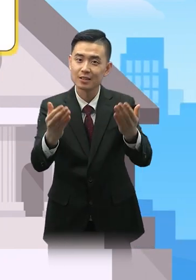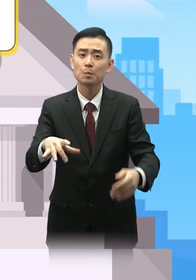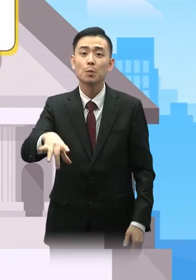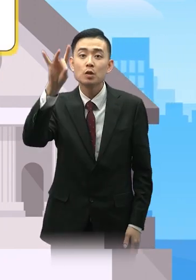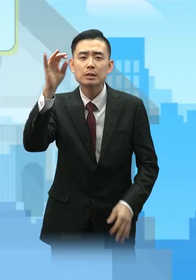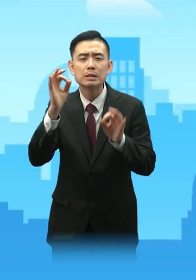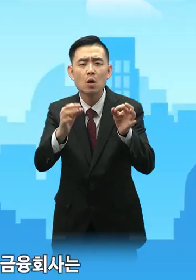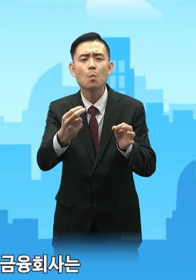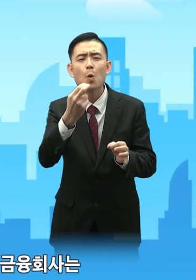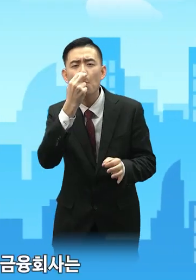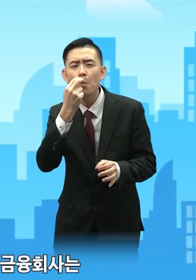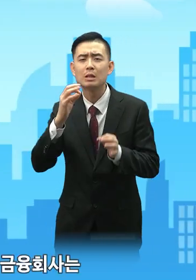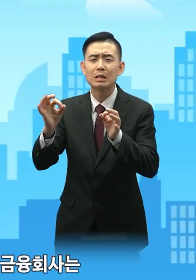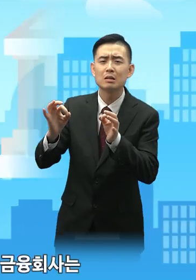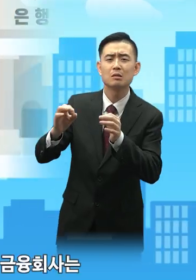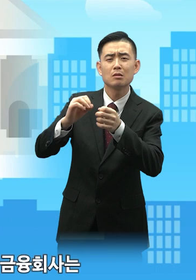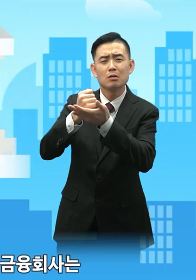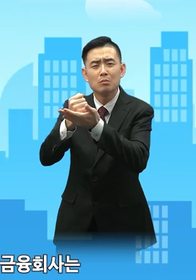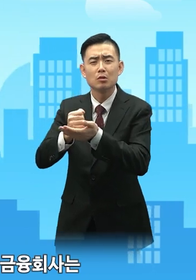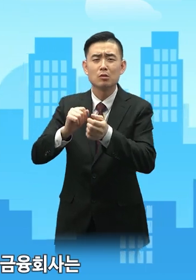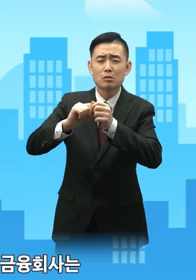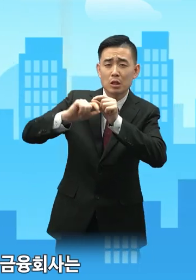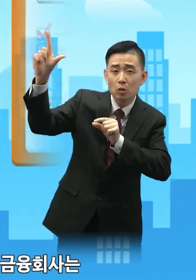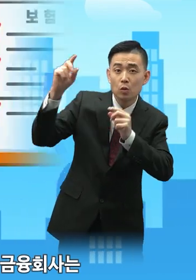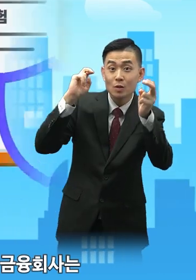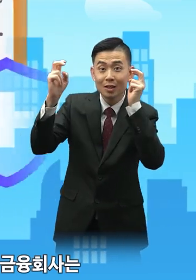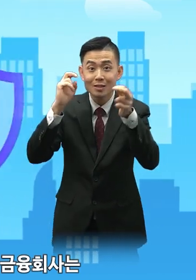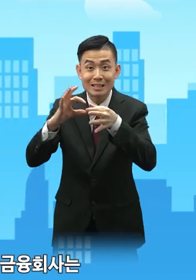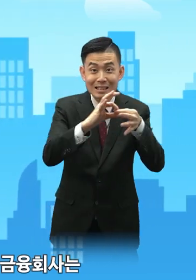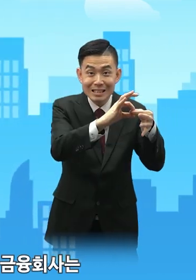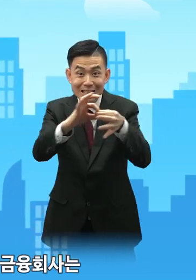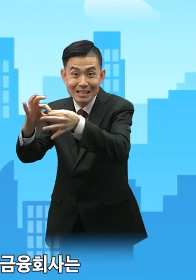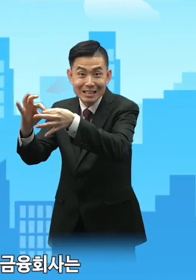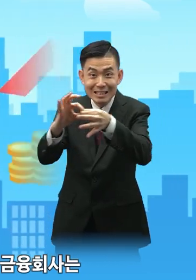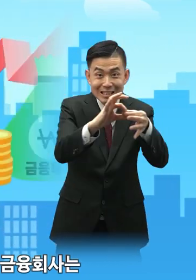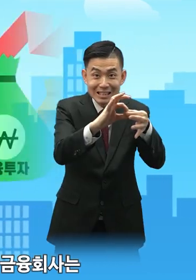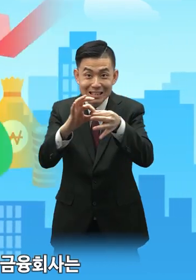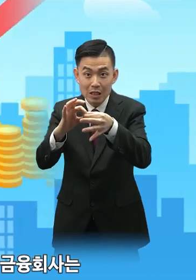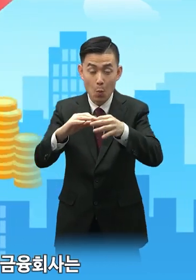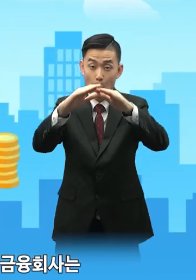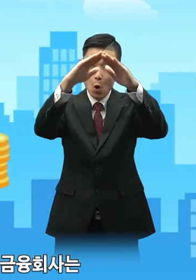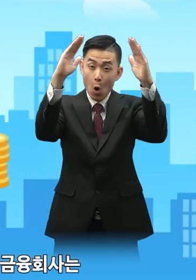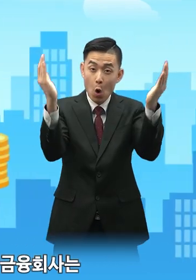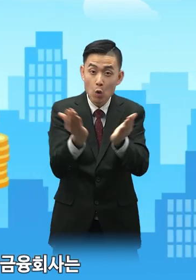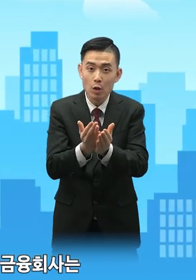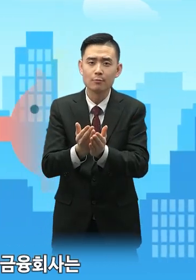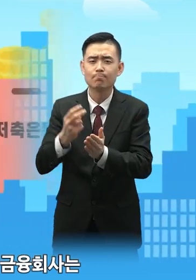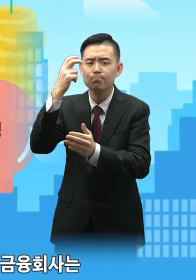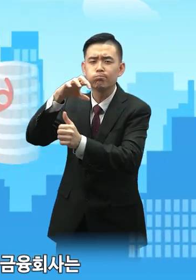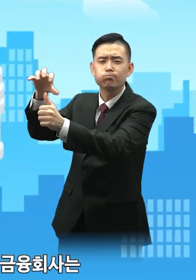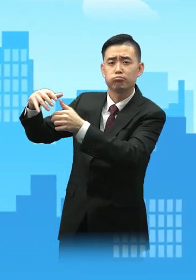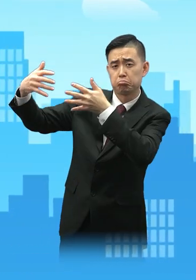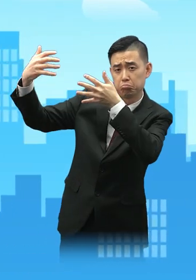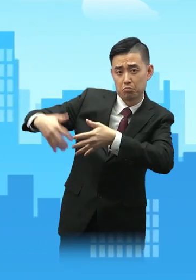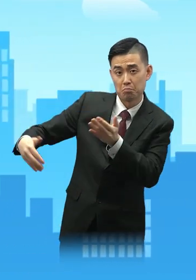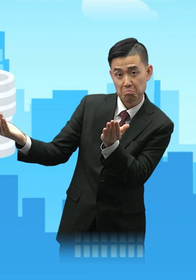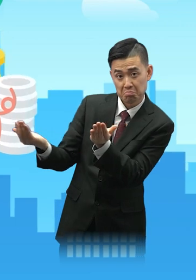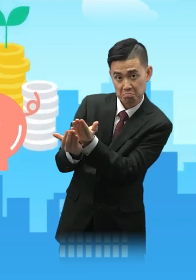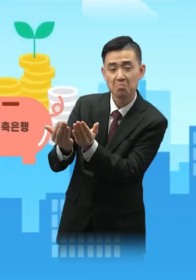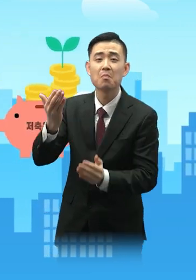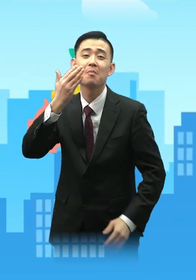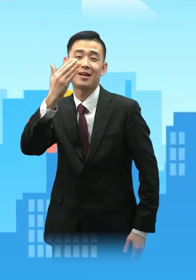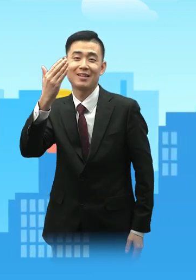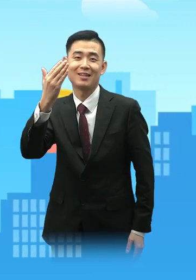알아볼까요? 먼저 은행, 보험, 금융투자, 저축은행 등 대부분의 금융회사는 예금자